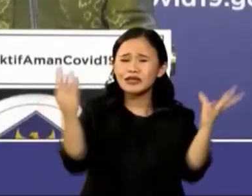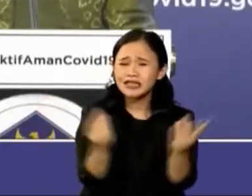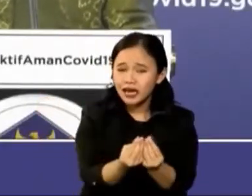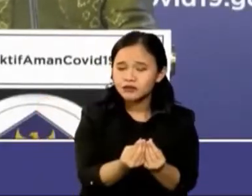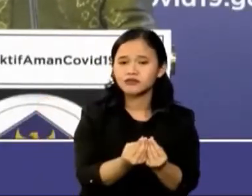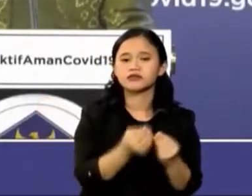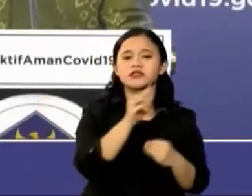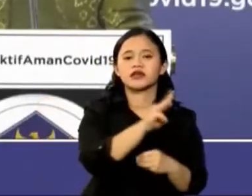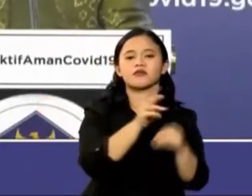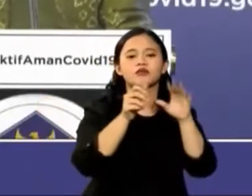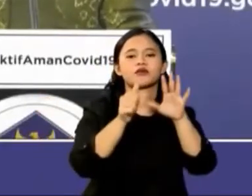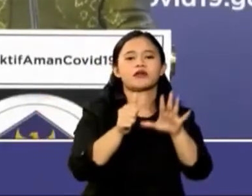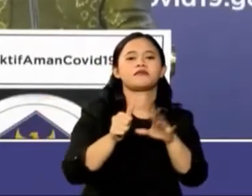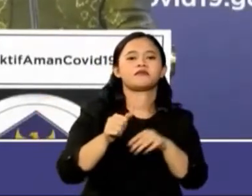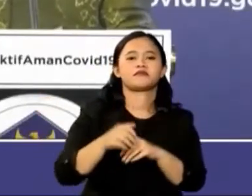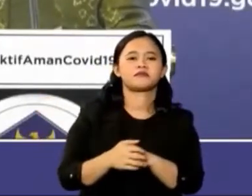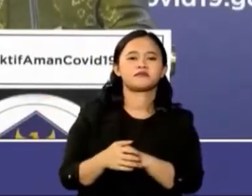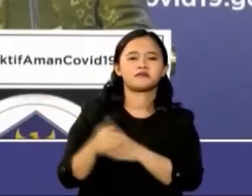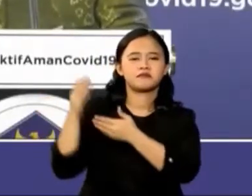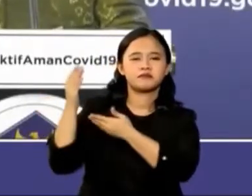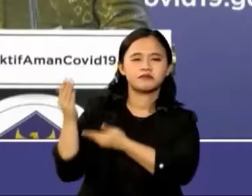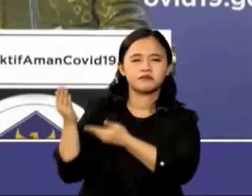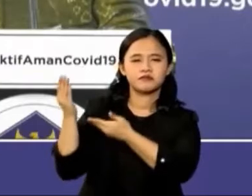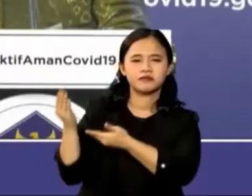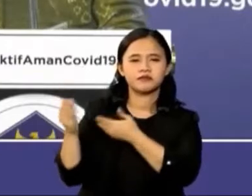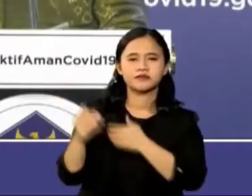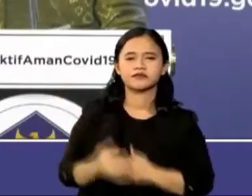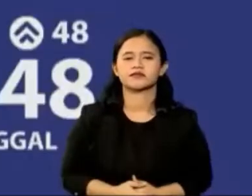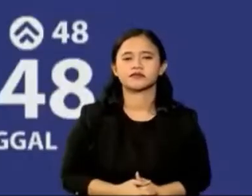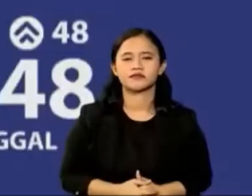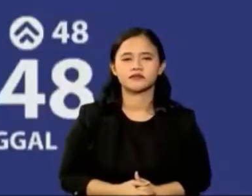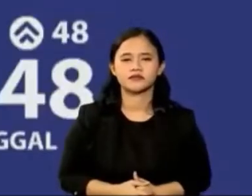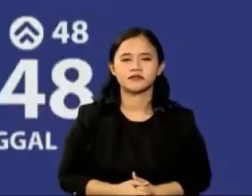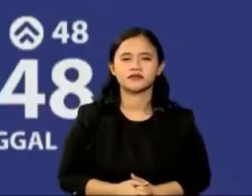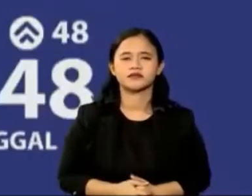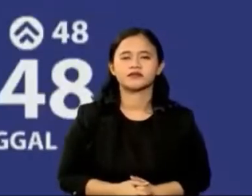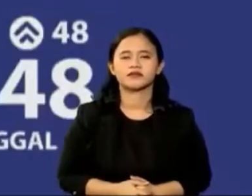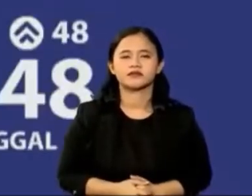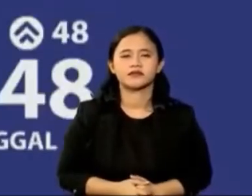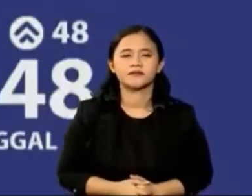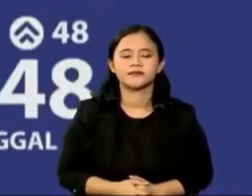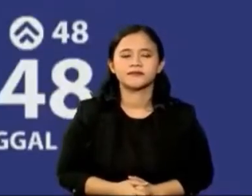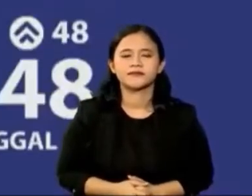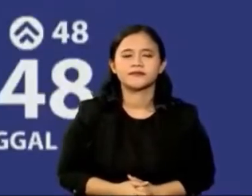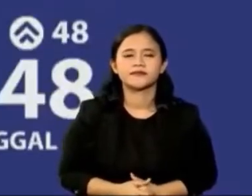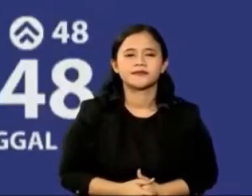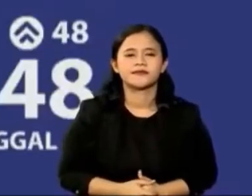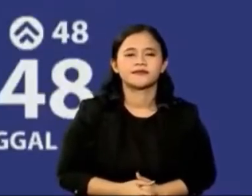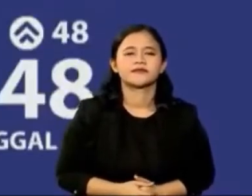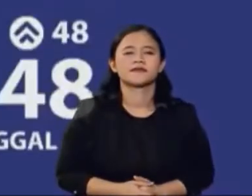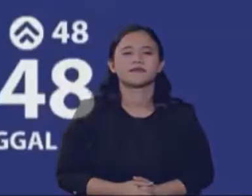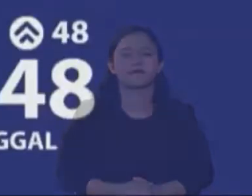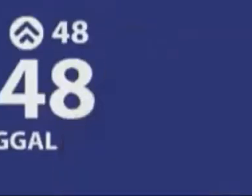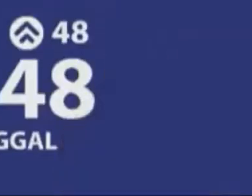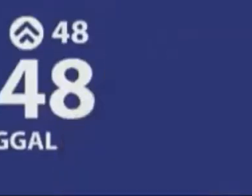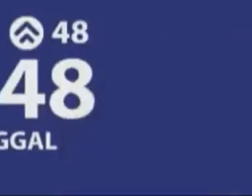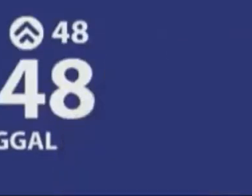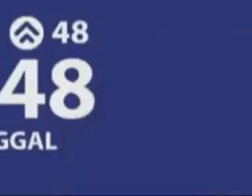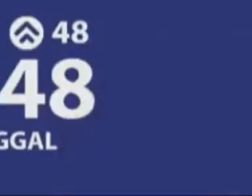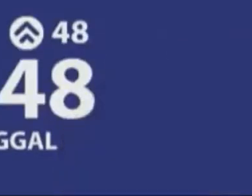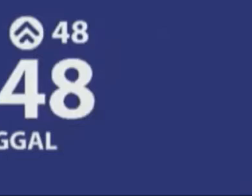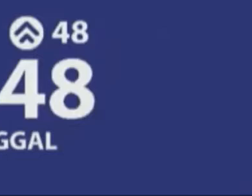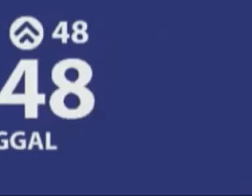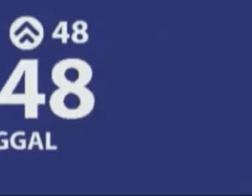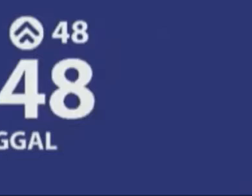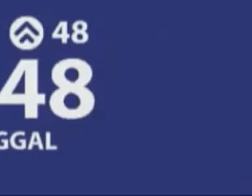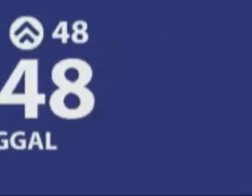menjadi 36.406 orang. Kalau kemudian kita lihat sebarannya, maka angka ini